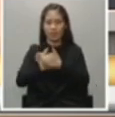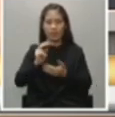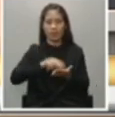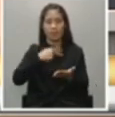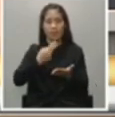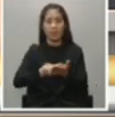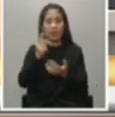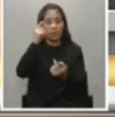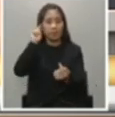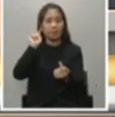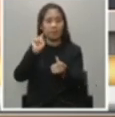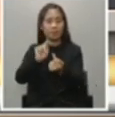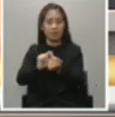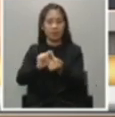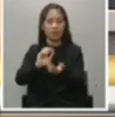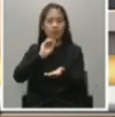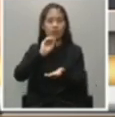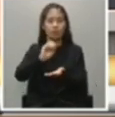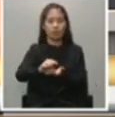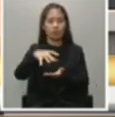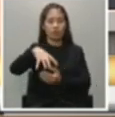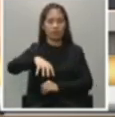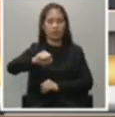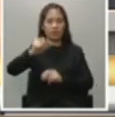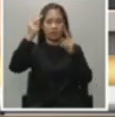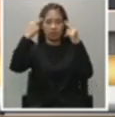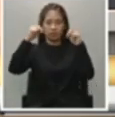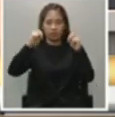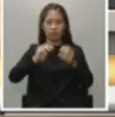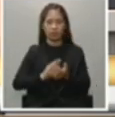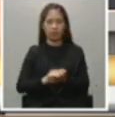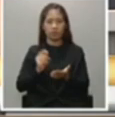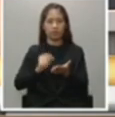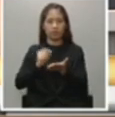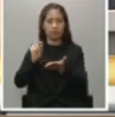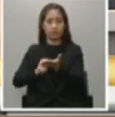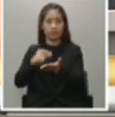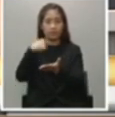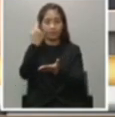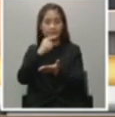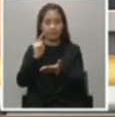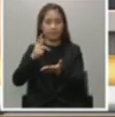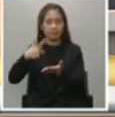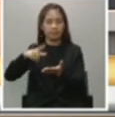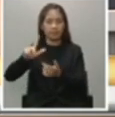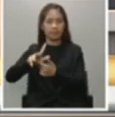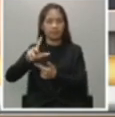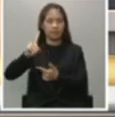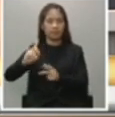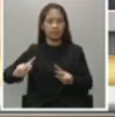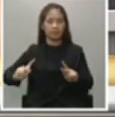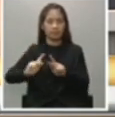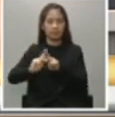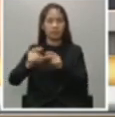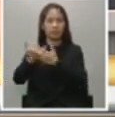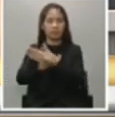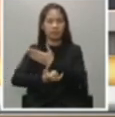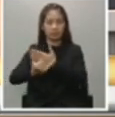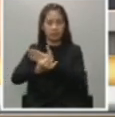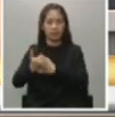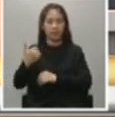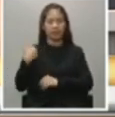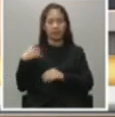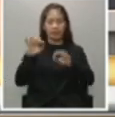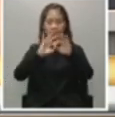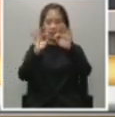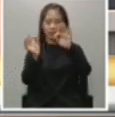อนำส่งไปยังสำนักเลขาธิการนายกรัฐมนตรีลงนามโดยปลัดกระทรวงการต่างประเทศมีสาระ